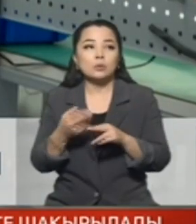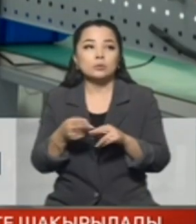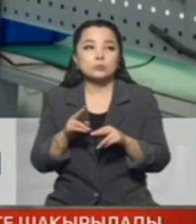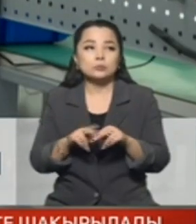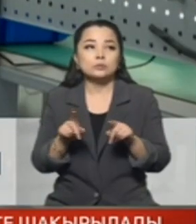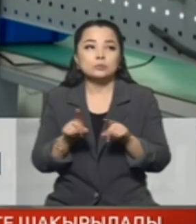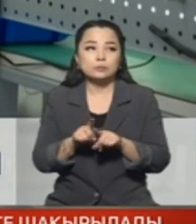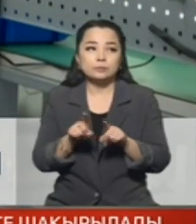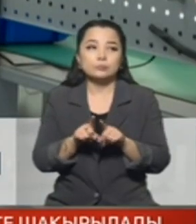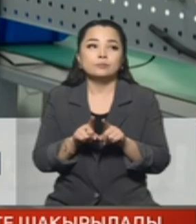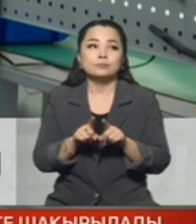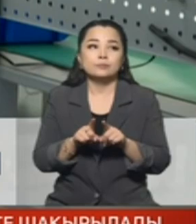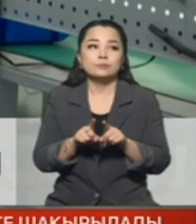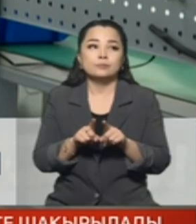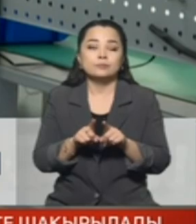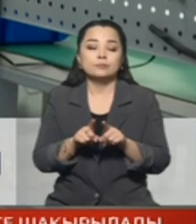және